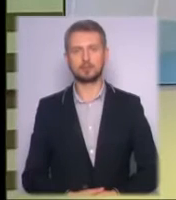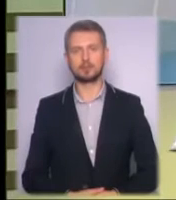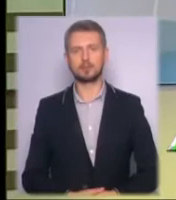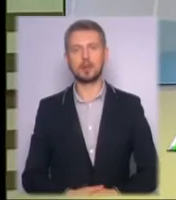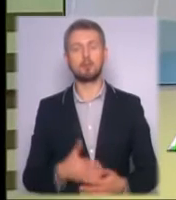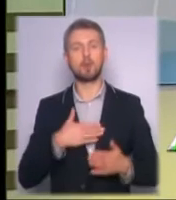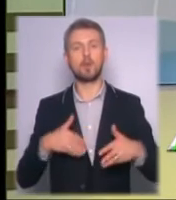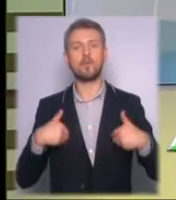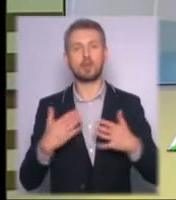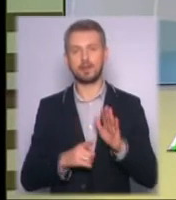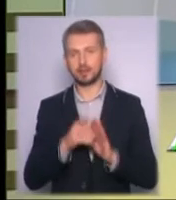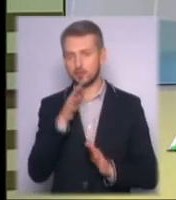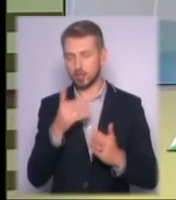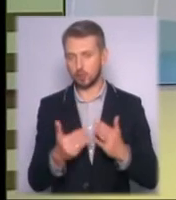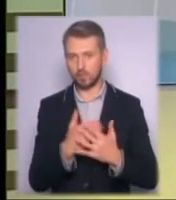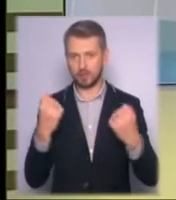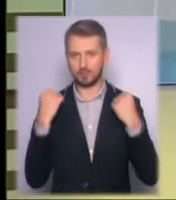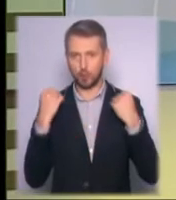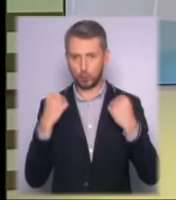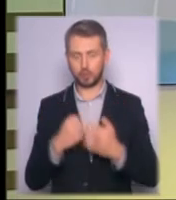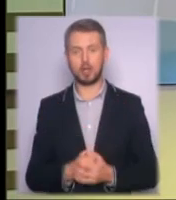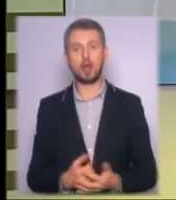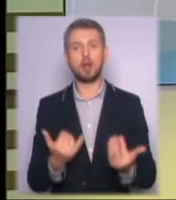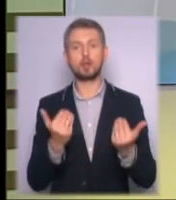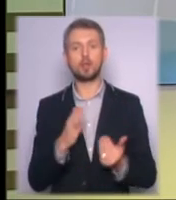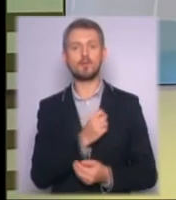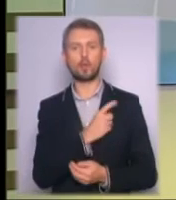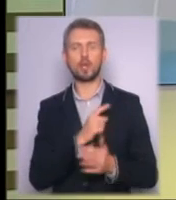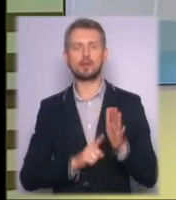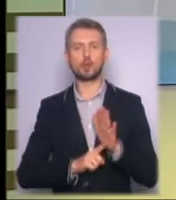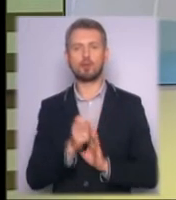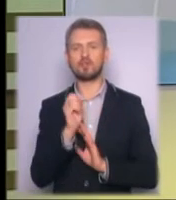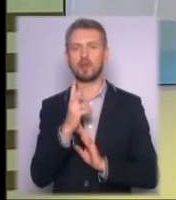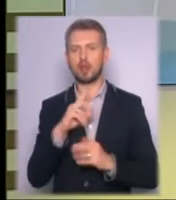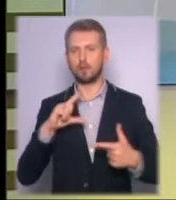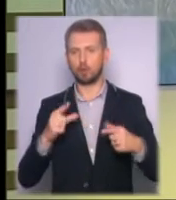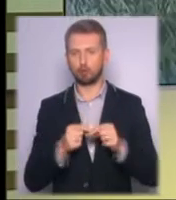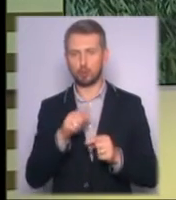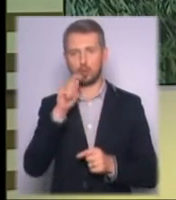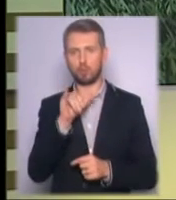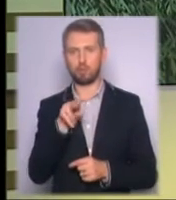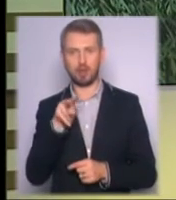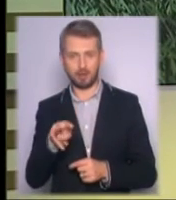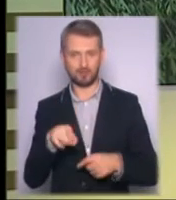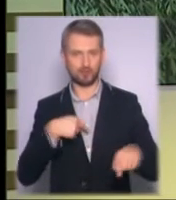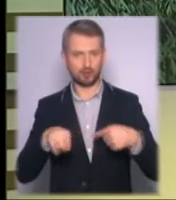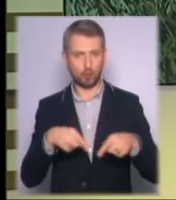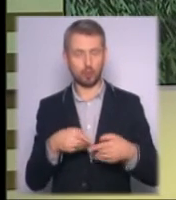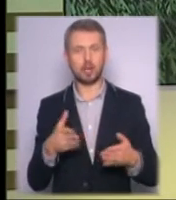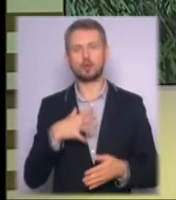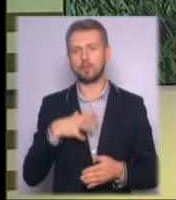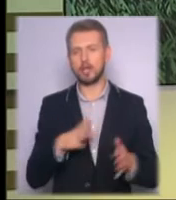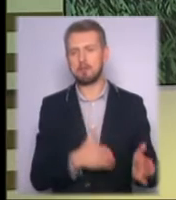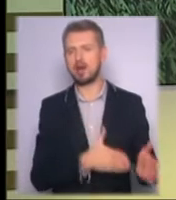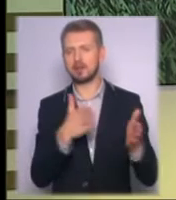Мої вітання, настав час новин спорту. Сьогодні в Одесі стартував 12-й тур української прем'єр-ліги з футболу, який довелося перенести